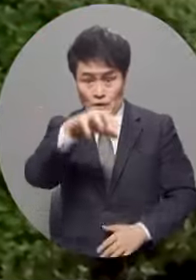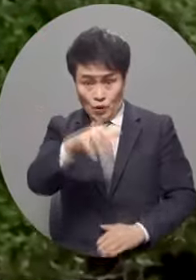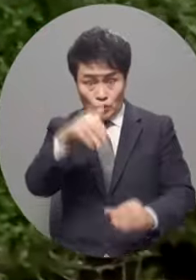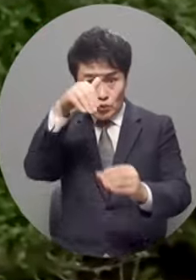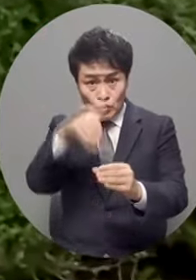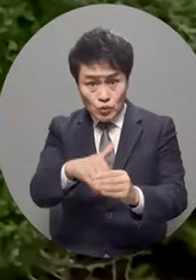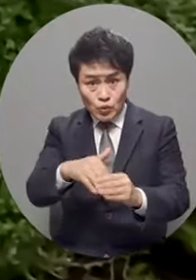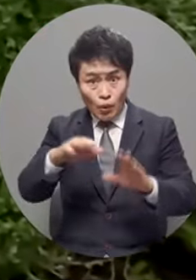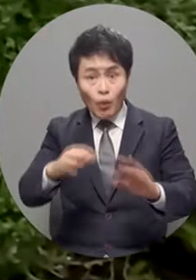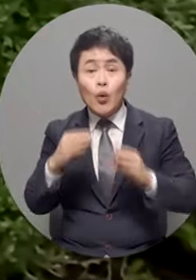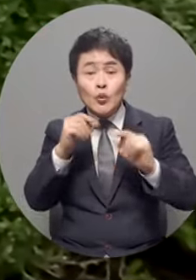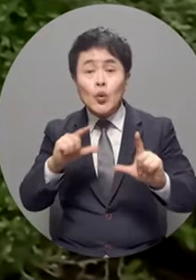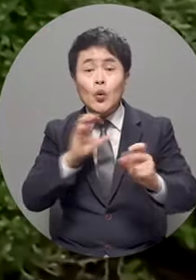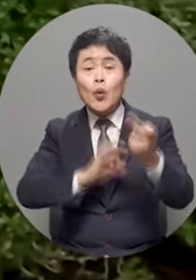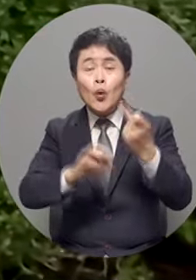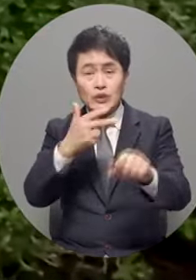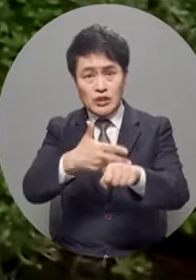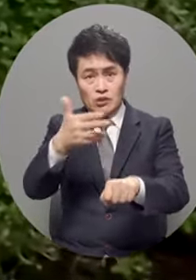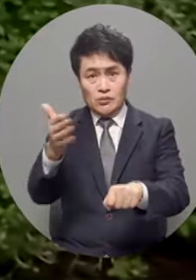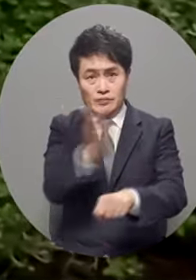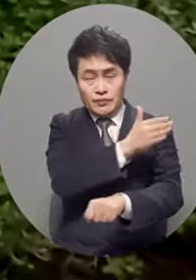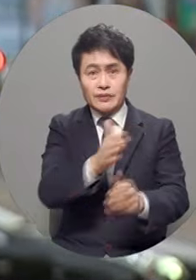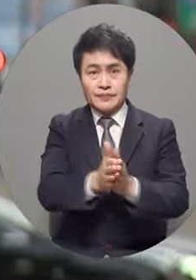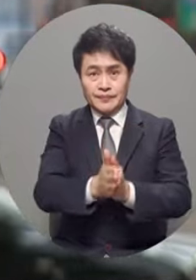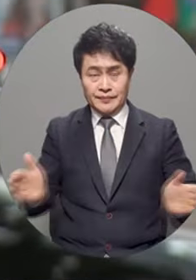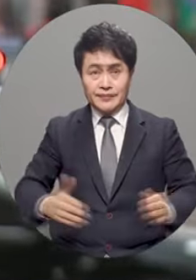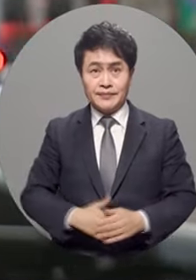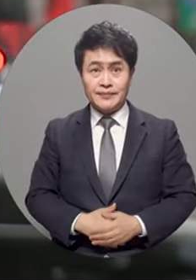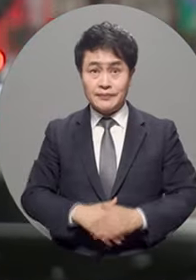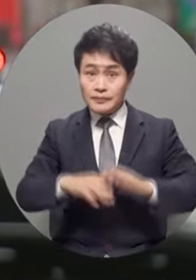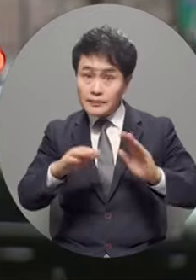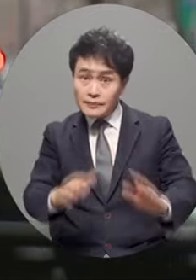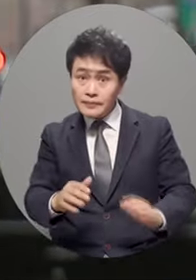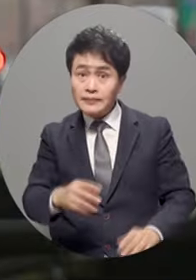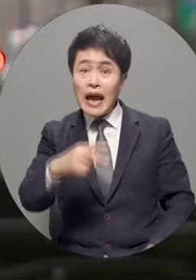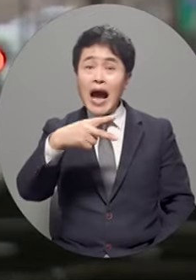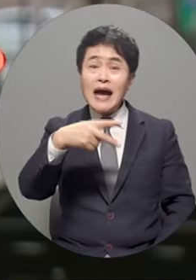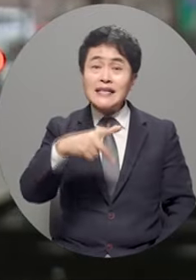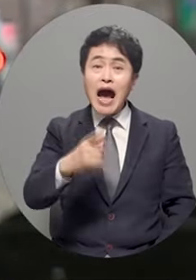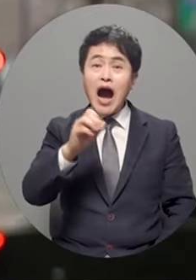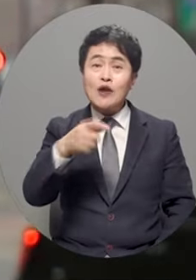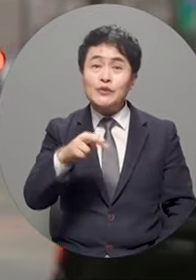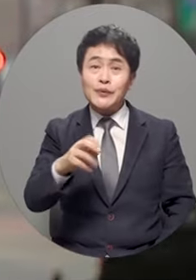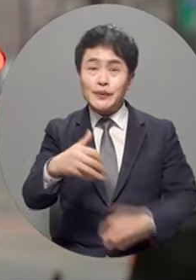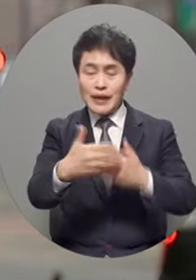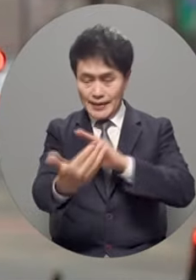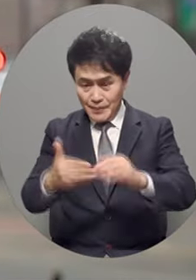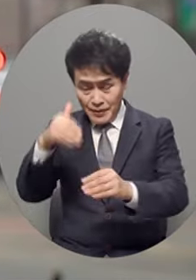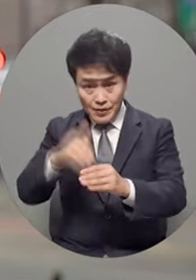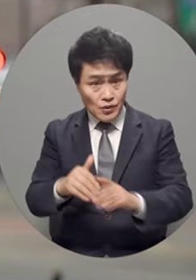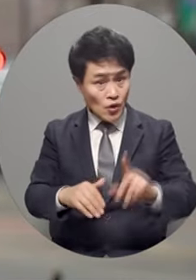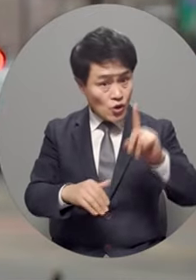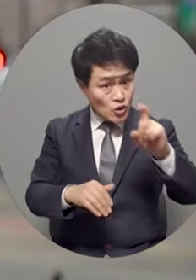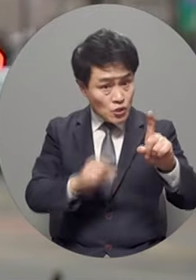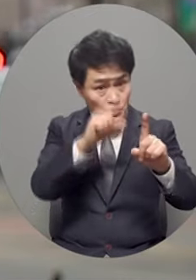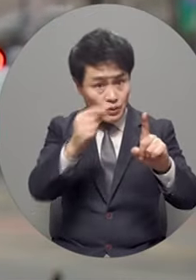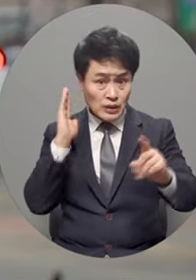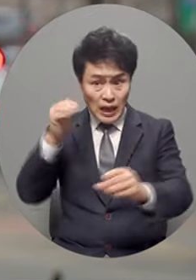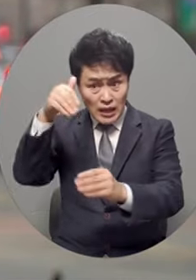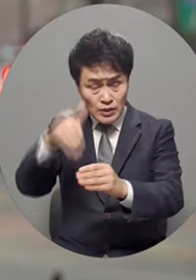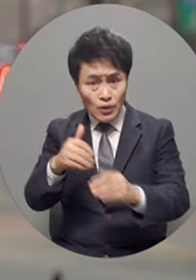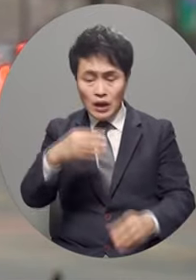현지 시간 토요일 오전 7시부터 시작됩니다. 이번 사우스캐롤라이나 예비선거가 11월 대선으로 가는 트럼프 전